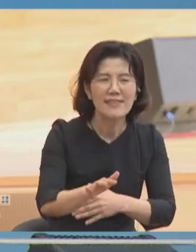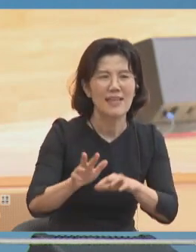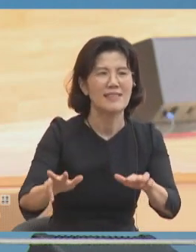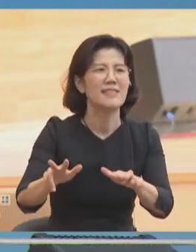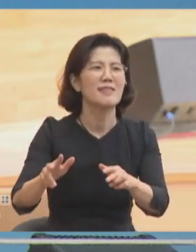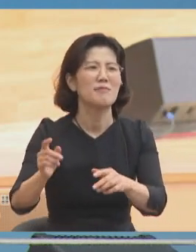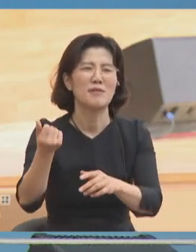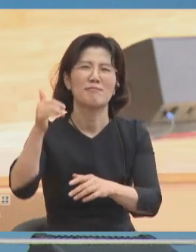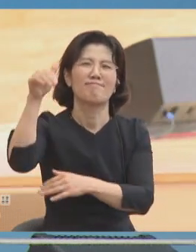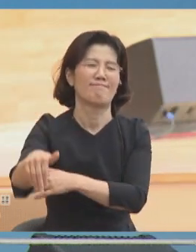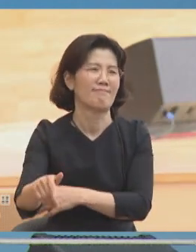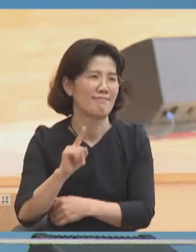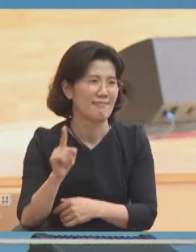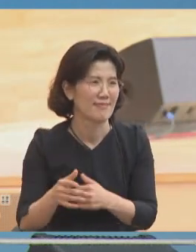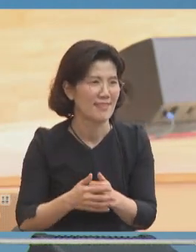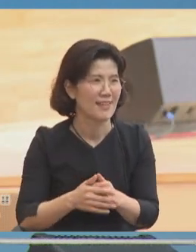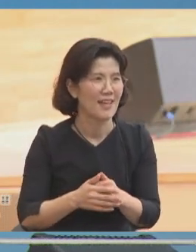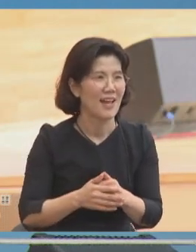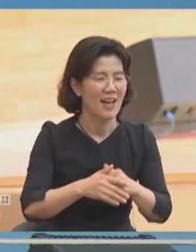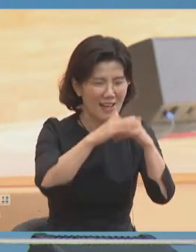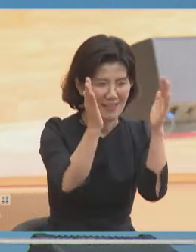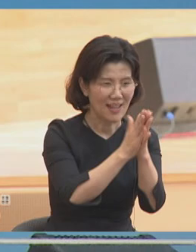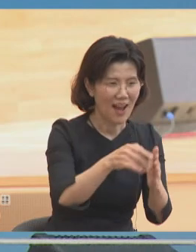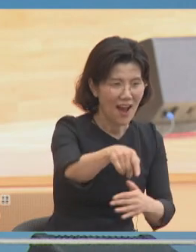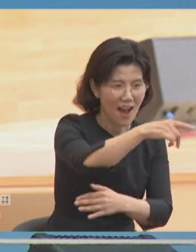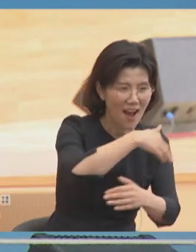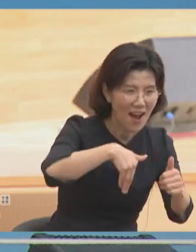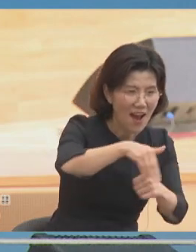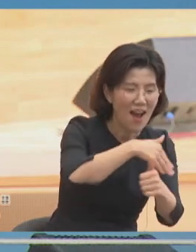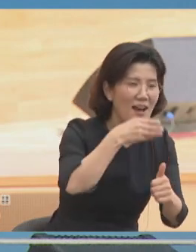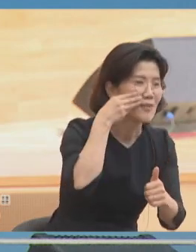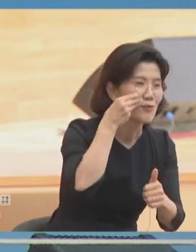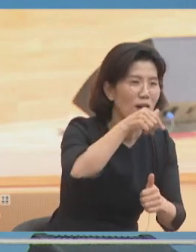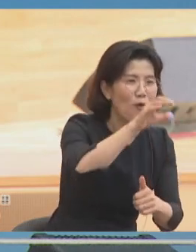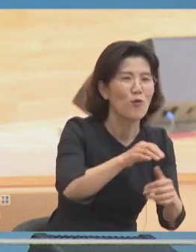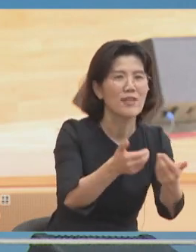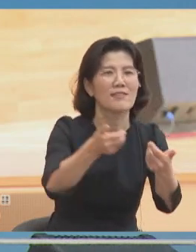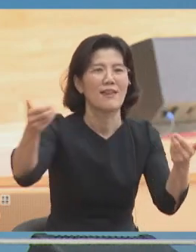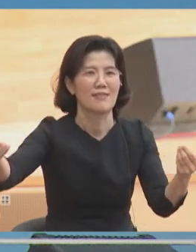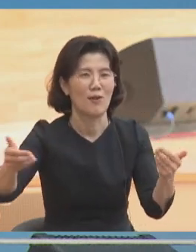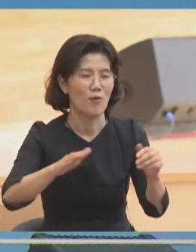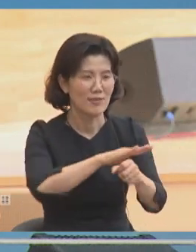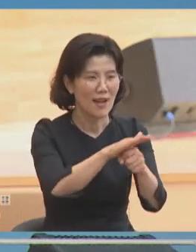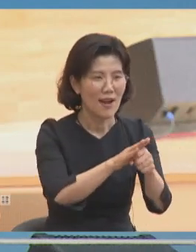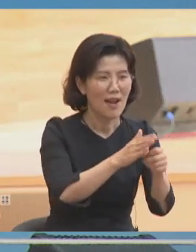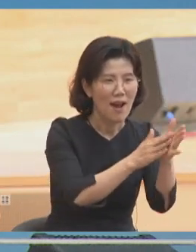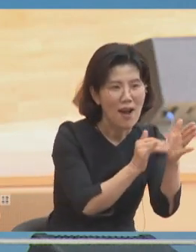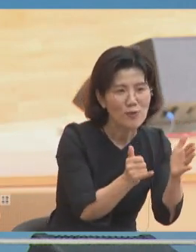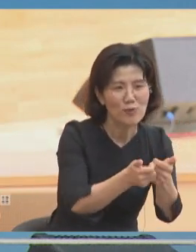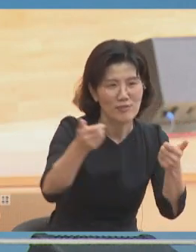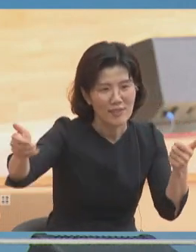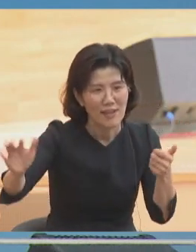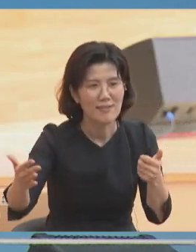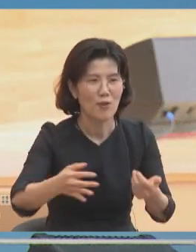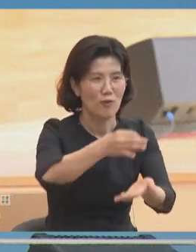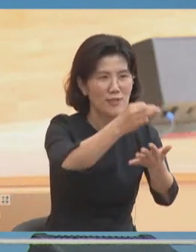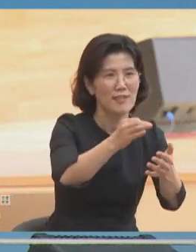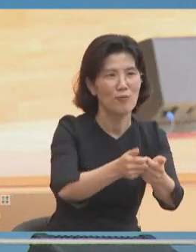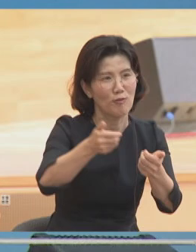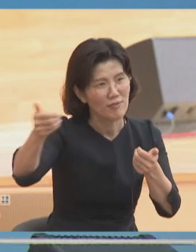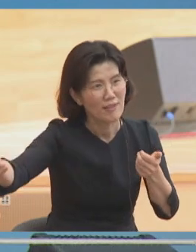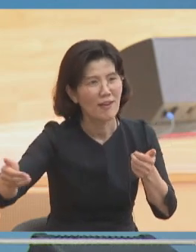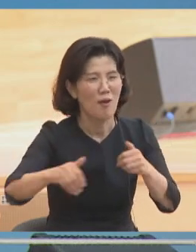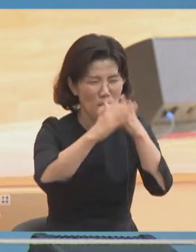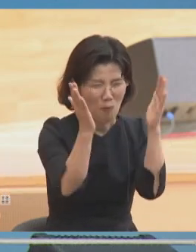익숙하고 확실했던 모든 것에 결별하게 됩니다 사랑하는 가족도 친구도 재산도 모든 것이